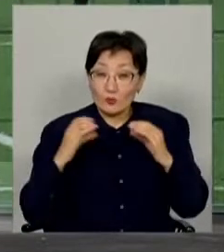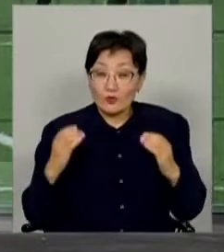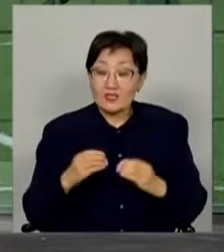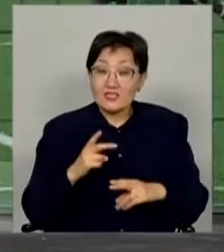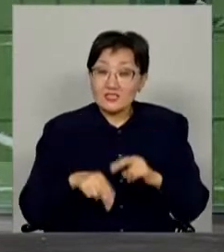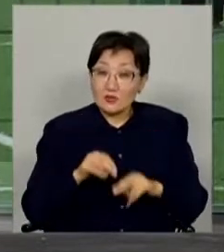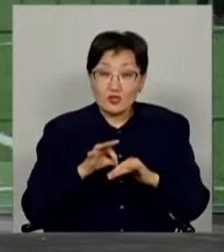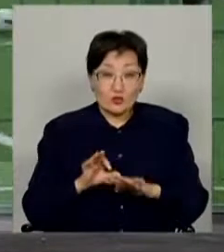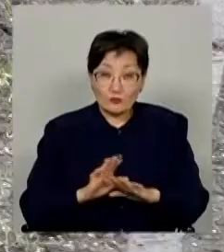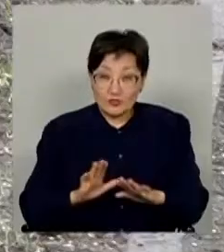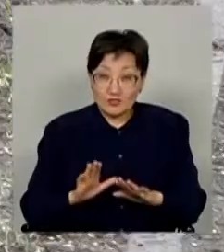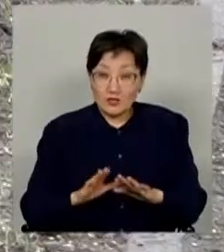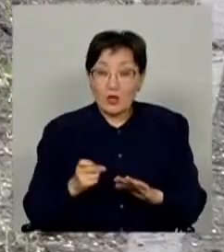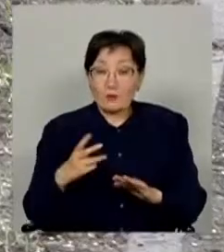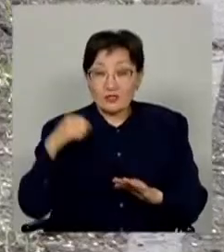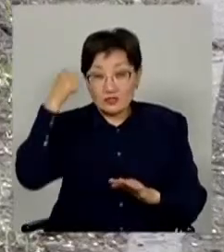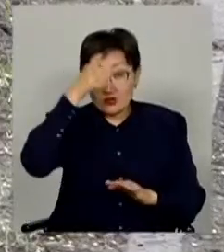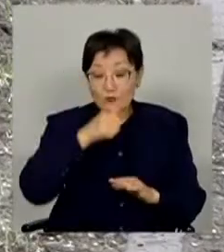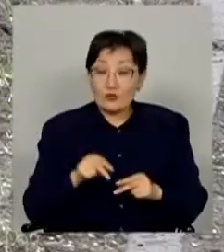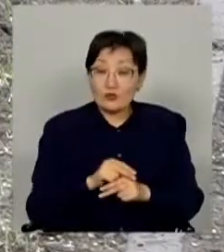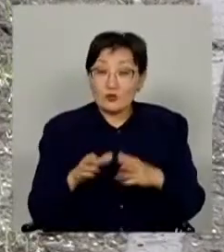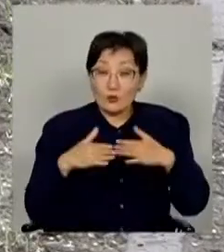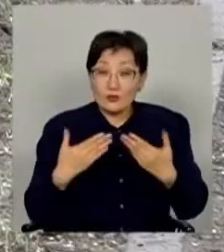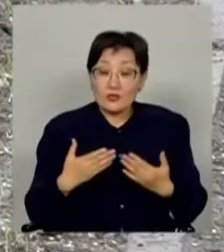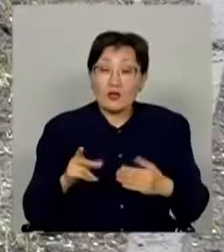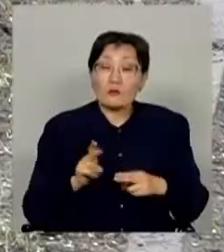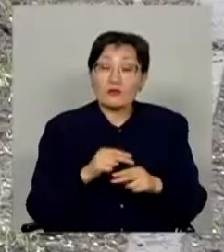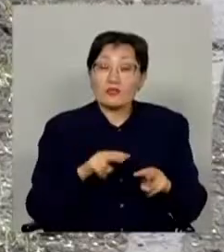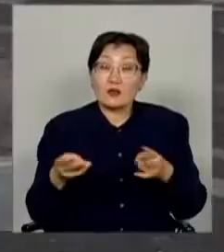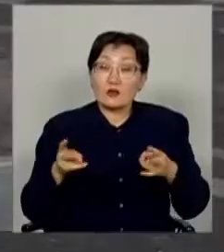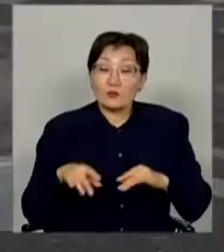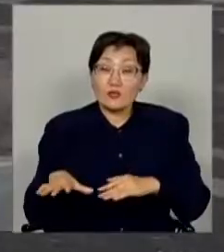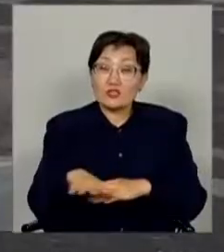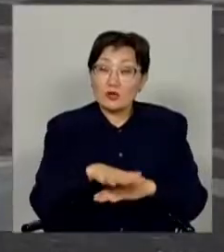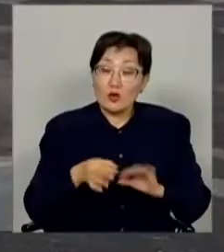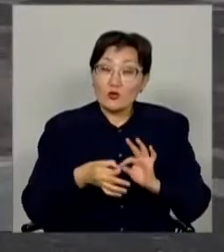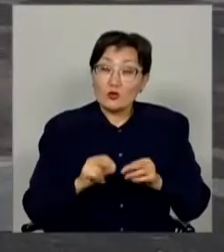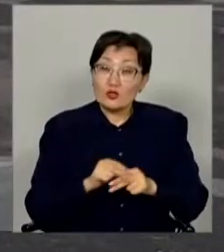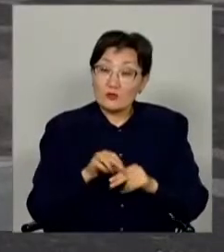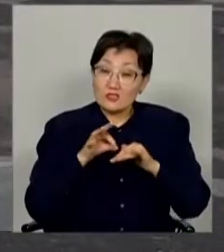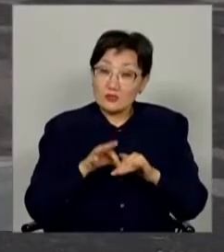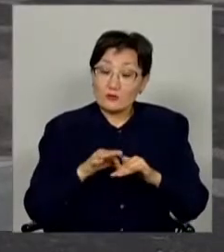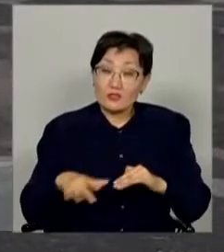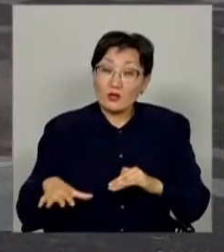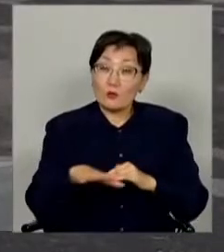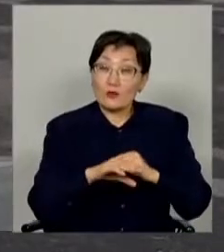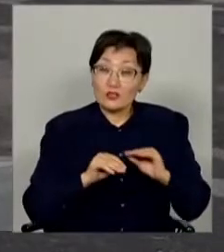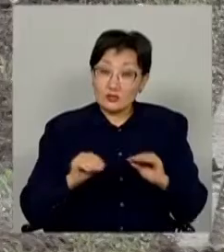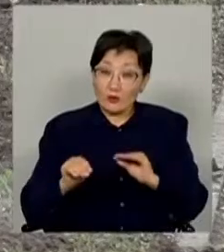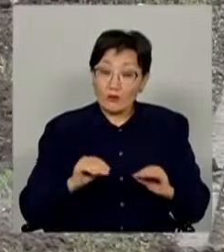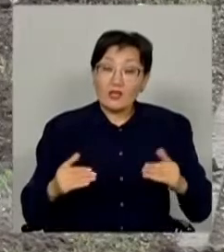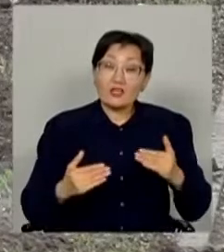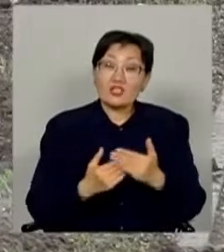ғана жүргізілмейді. Сондай-ақ біраз жылдан бері жөндеу көрмей, қараусыз қалған аулаларға күрделі жұмыс та жасалады. Аумағы абаттандырылып,